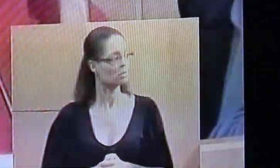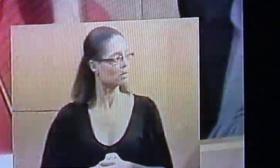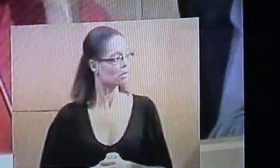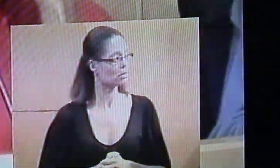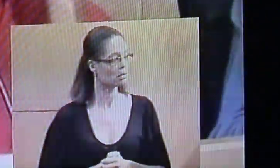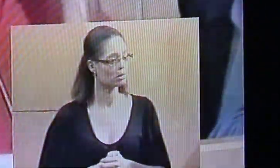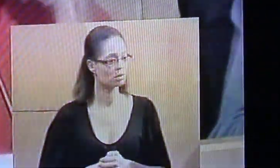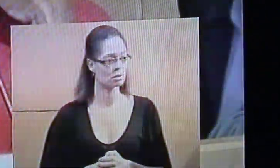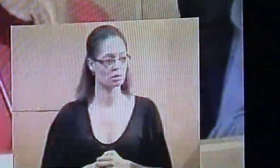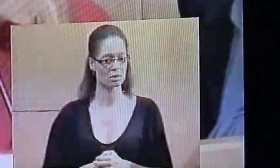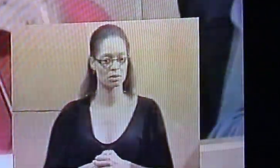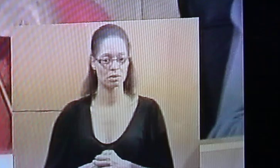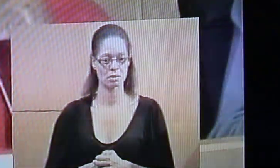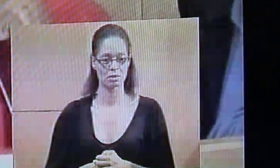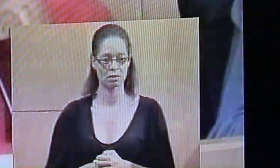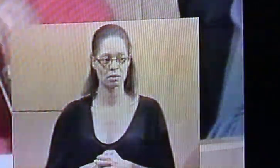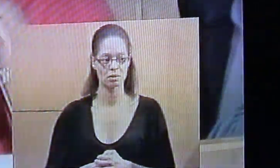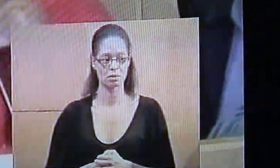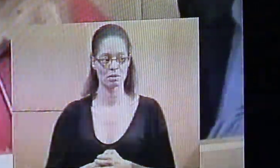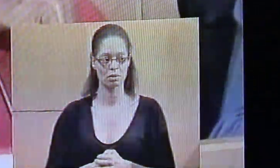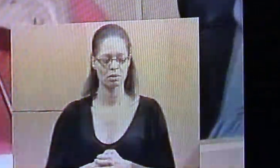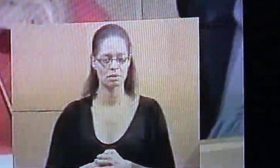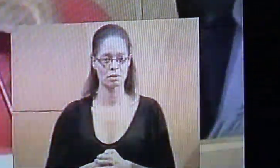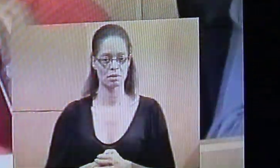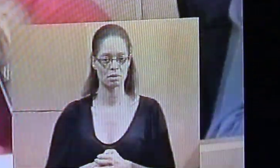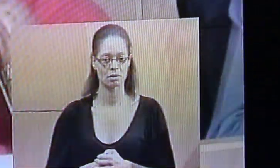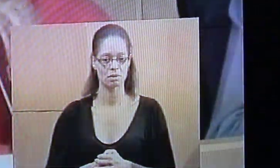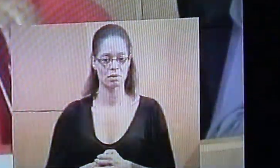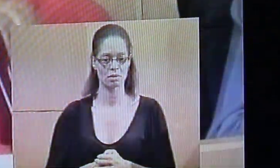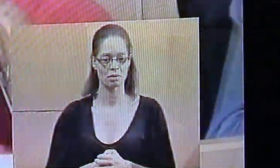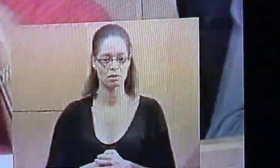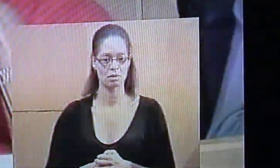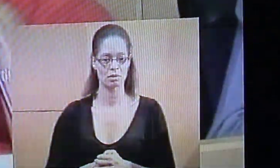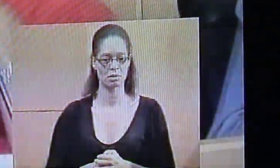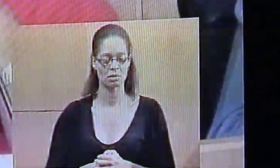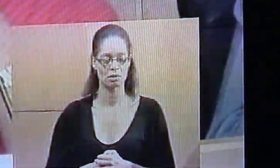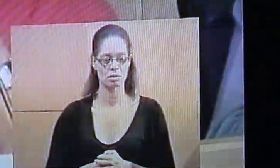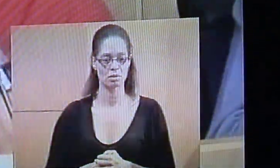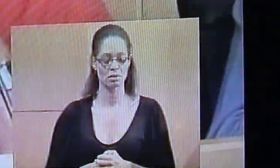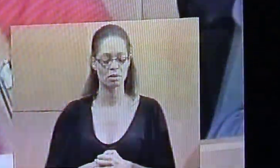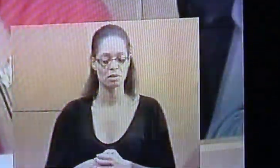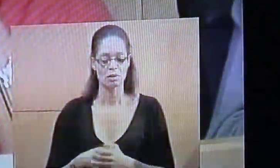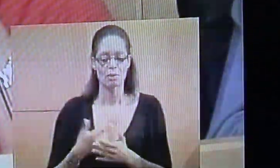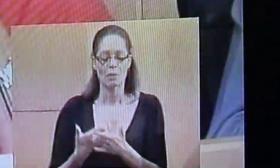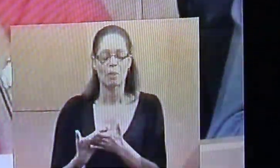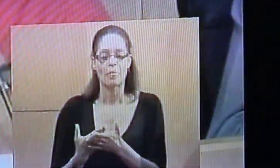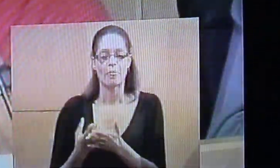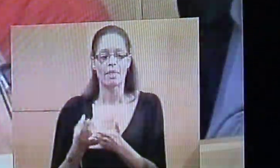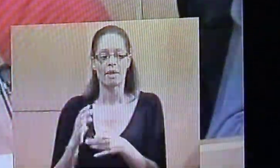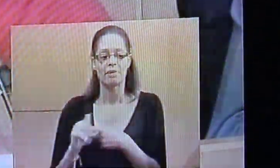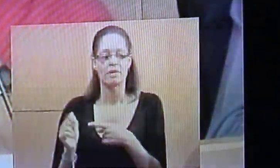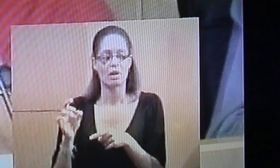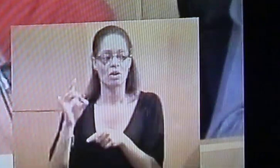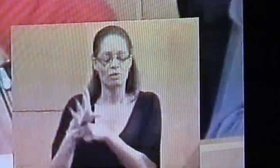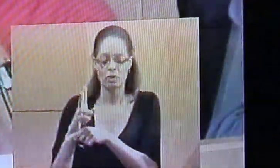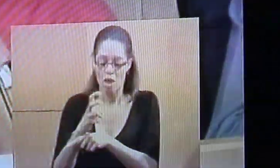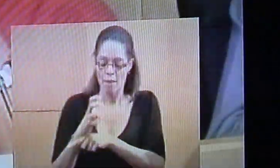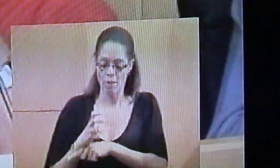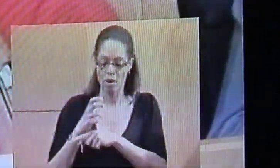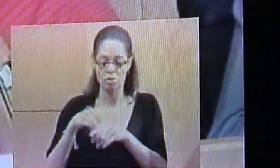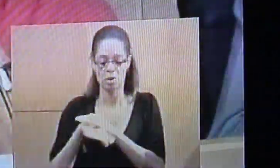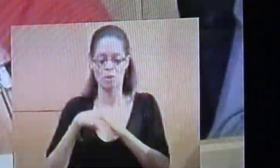Résultat de cela, les peuples ont refusé des emprunts à la